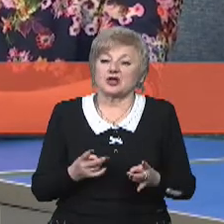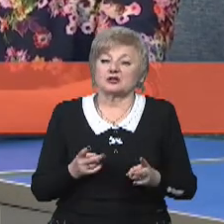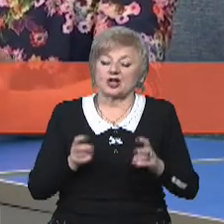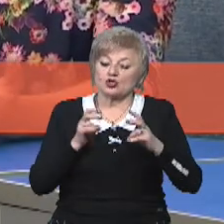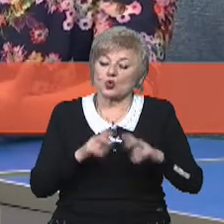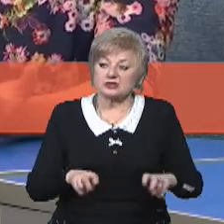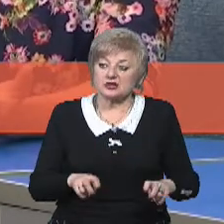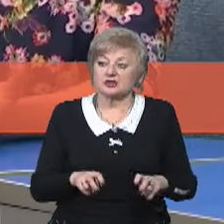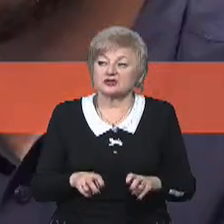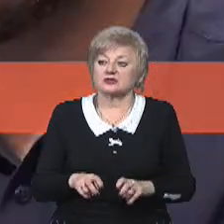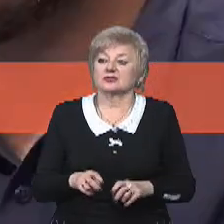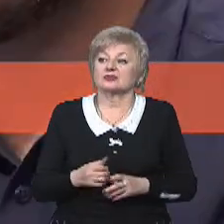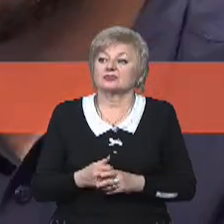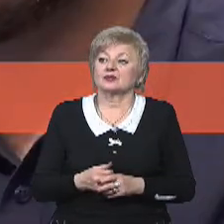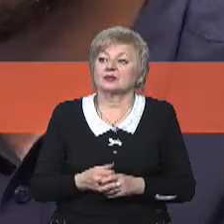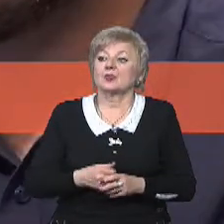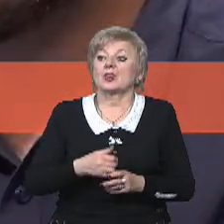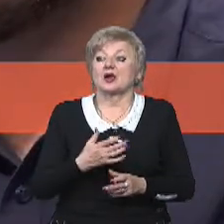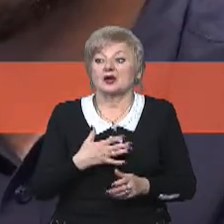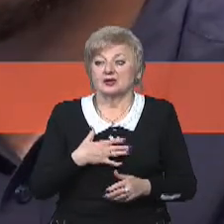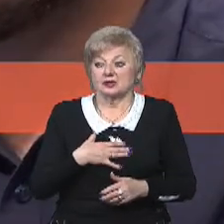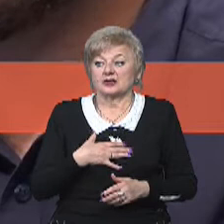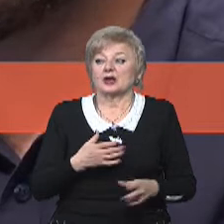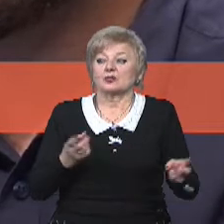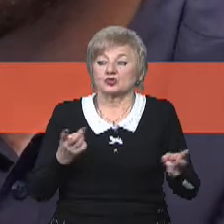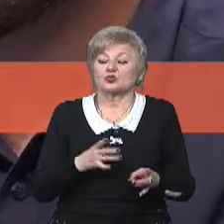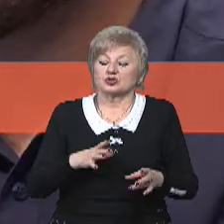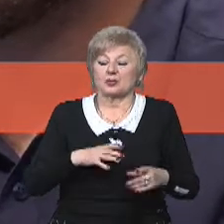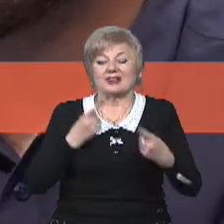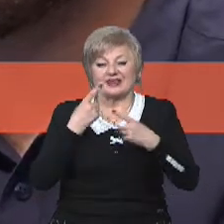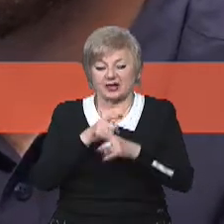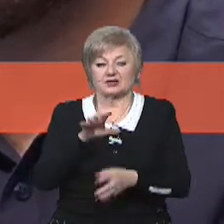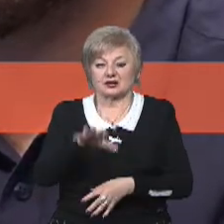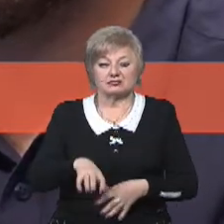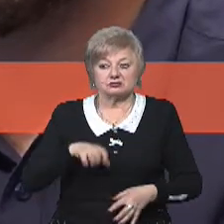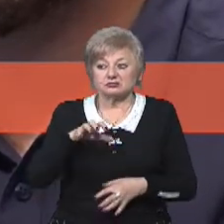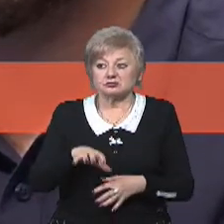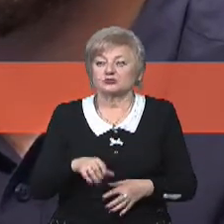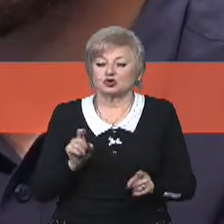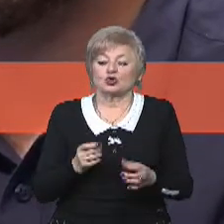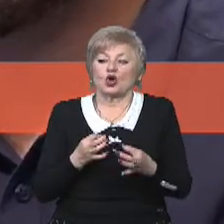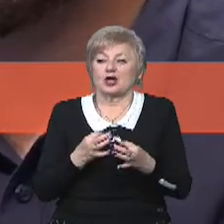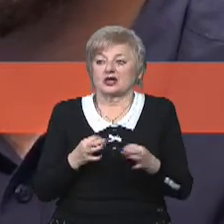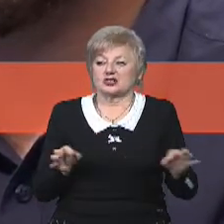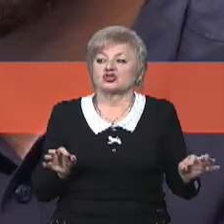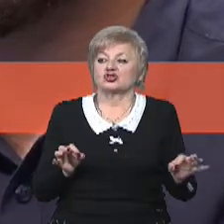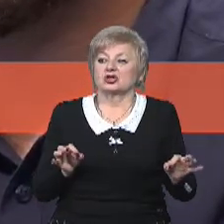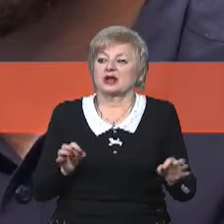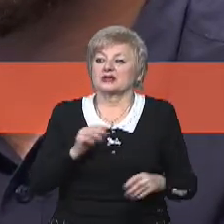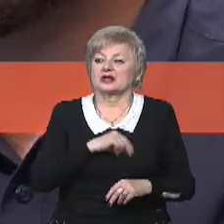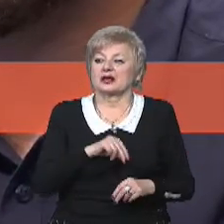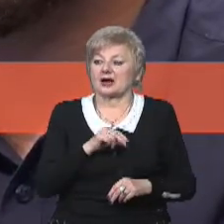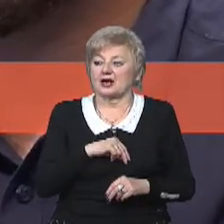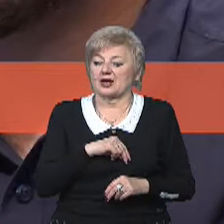І відповідь проста, як пришвидшити ці дослідження, нам потрібна техніка, яка дозволяє працювати